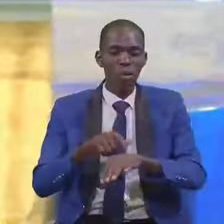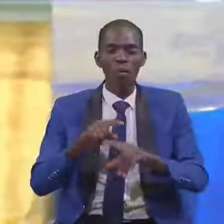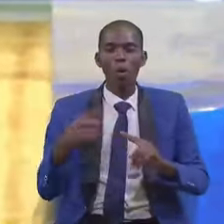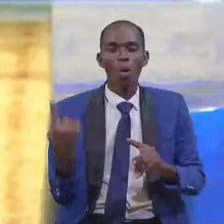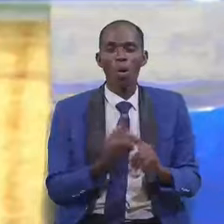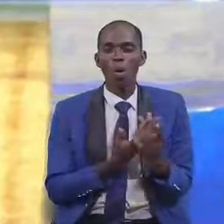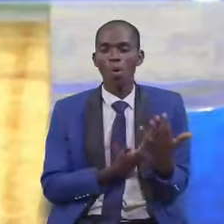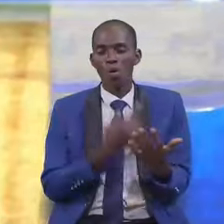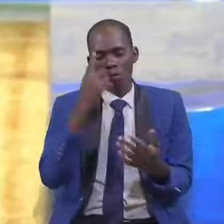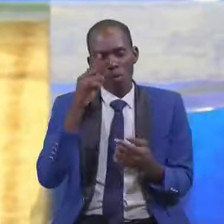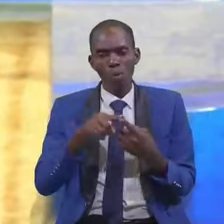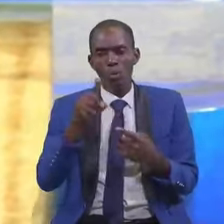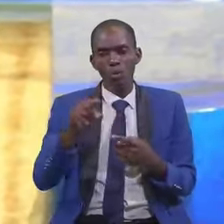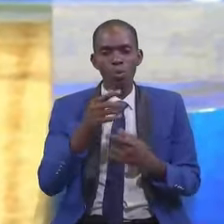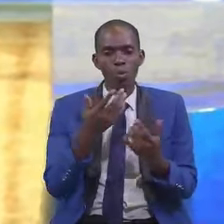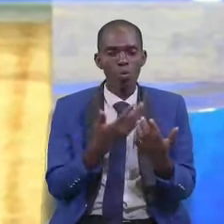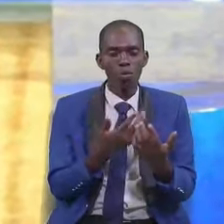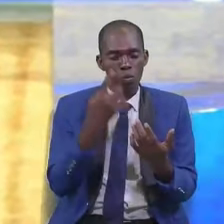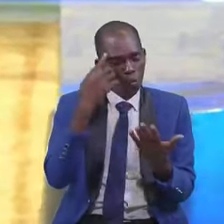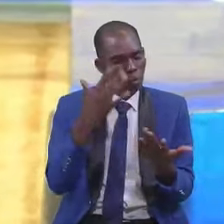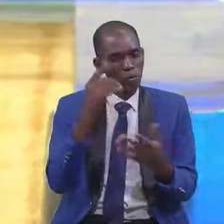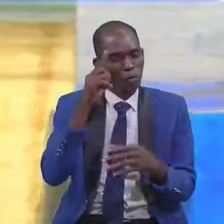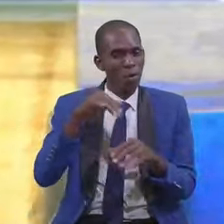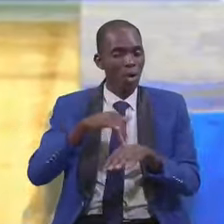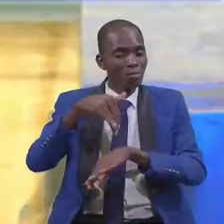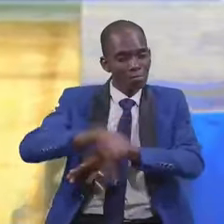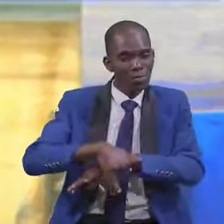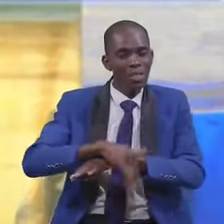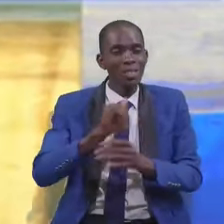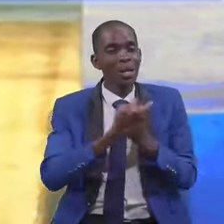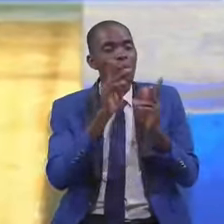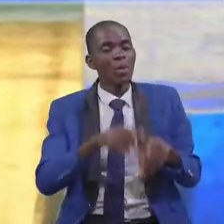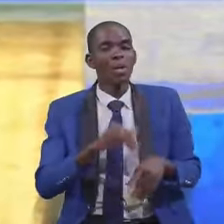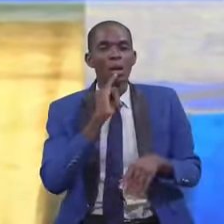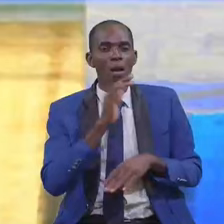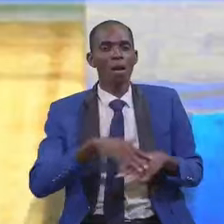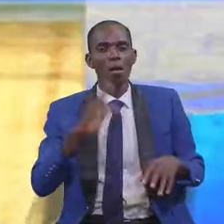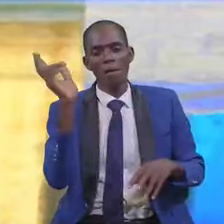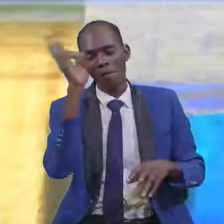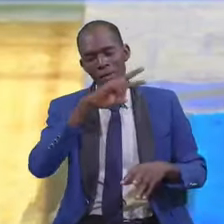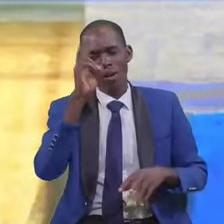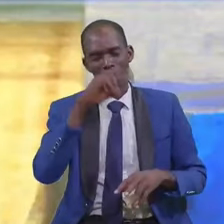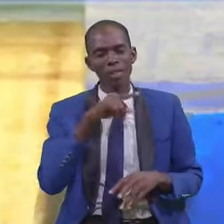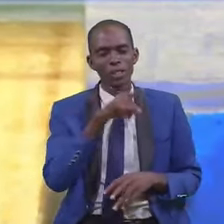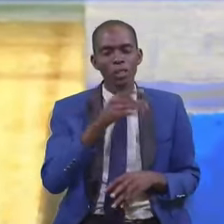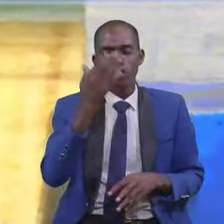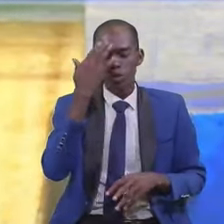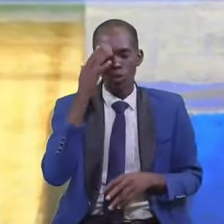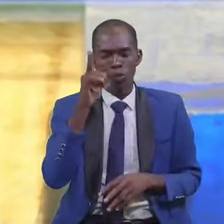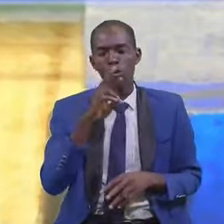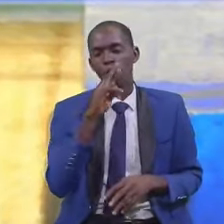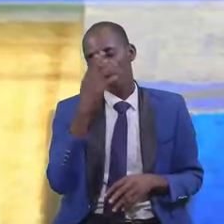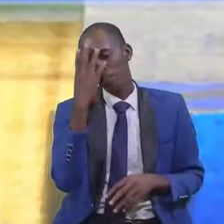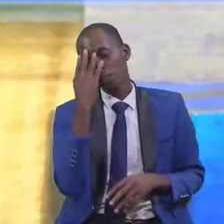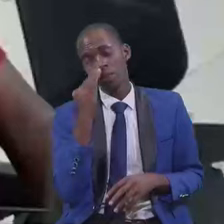et la nuit, la personne veut venir vous rencontrer dans le rêve. C'est un quoi, un peureux, un